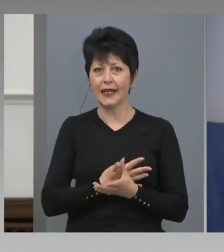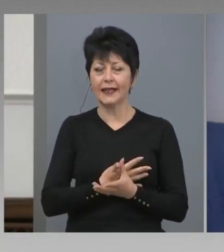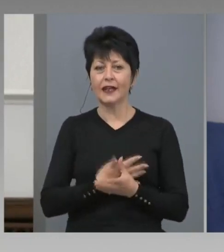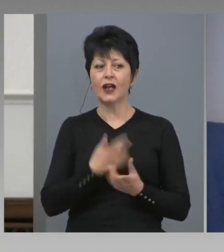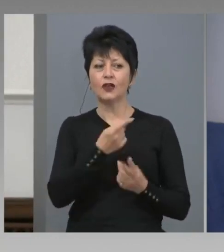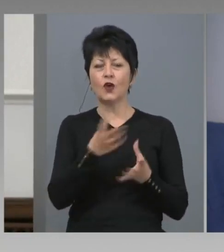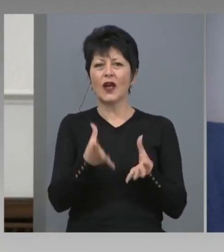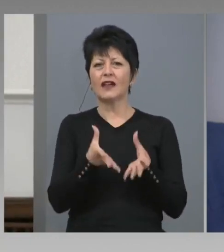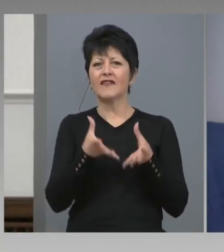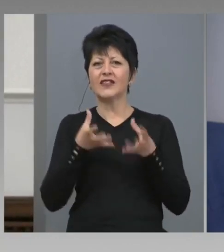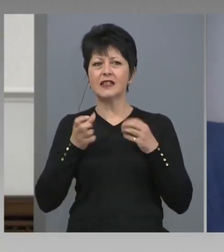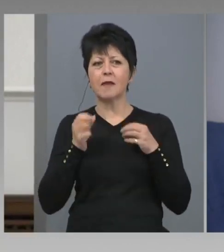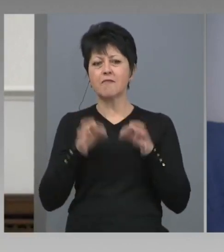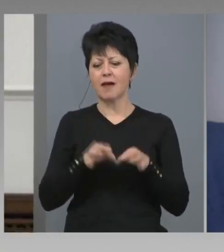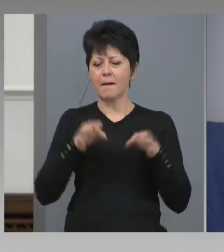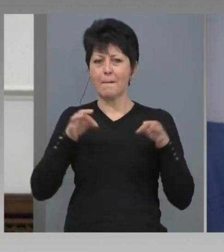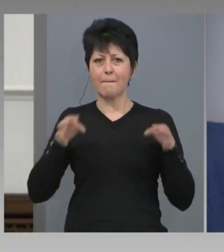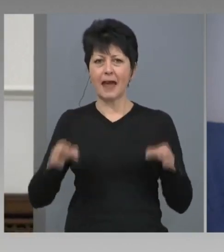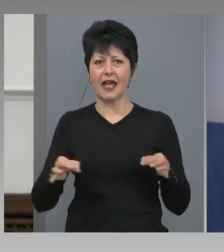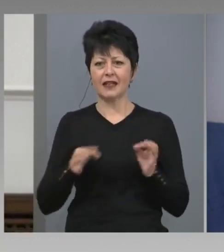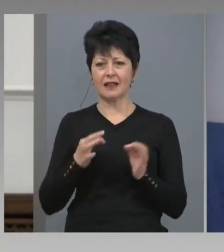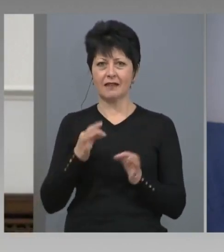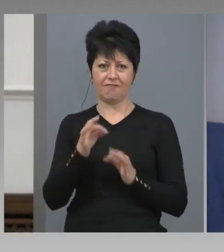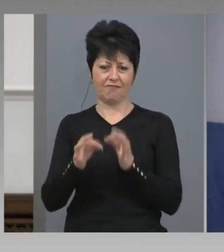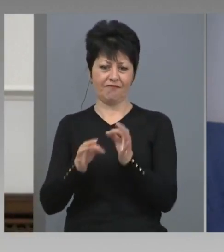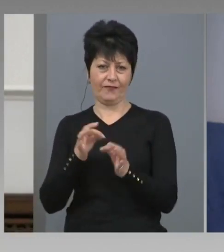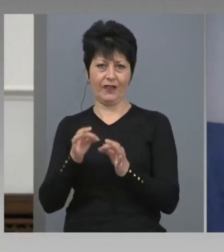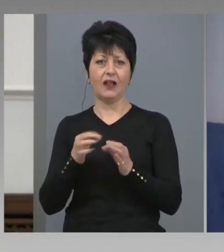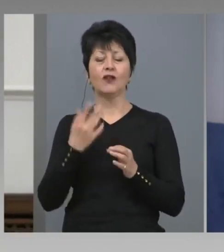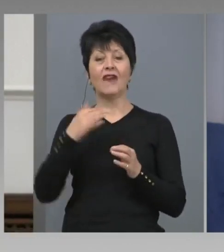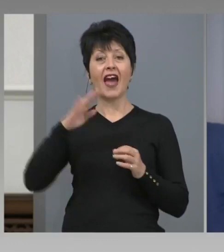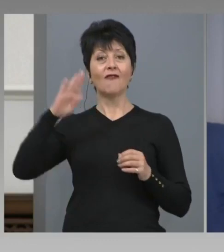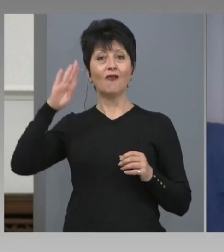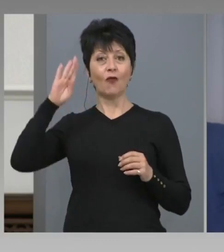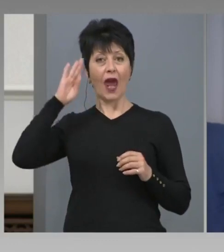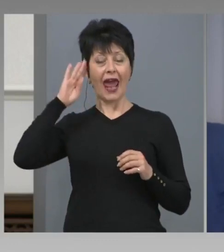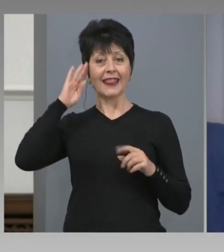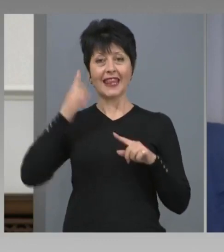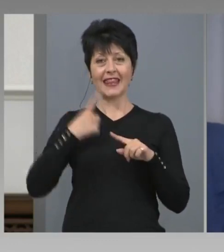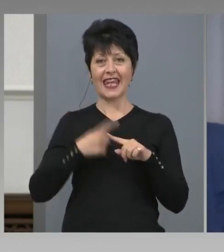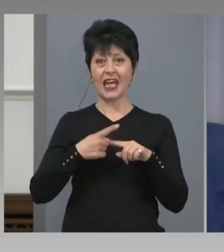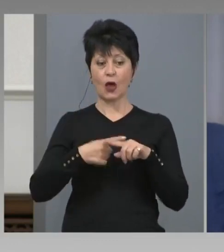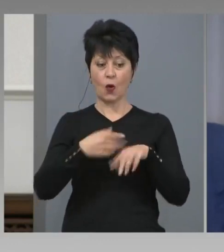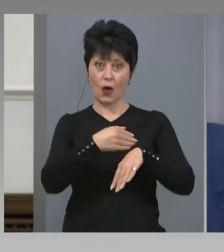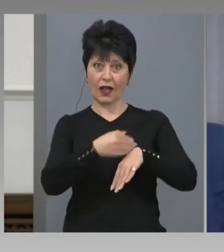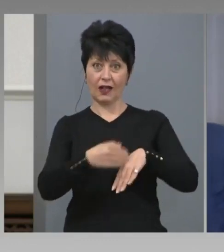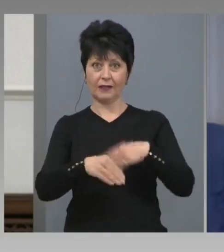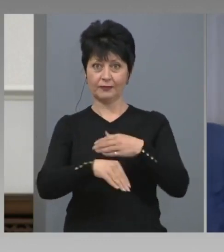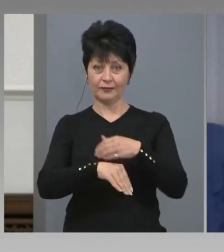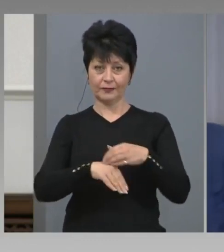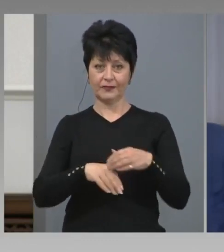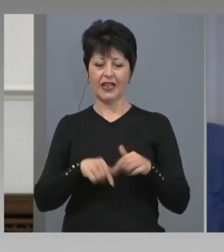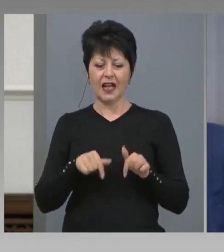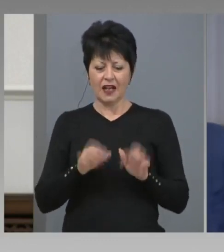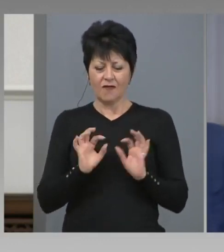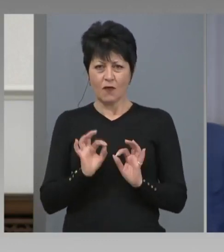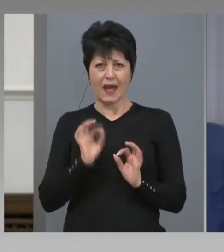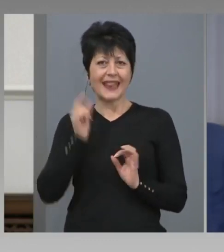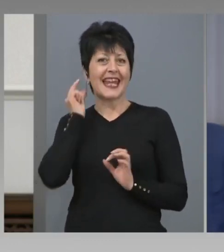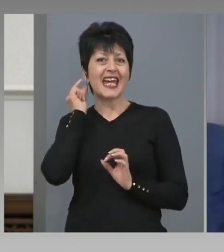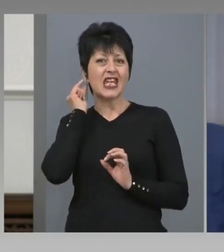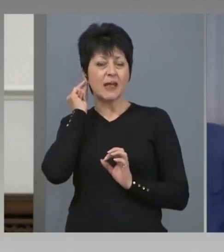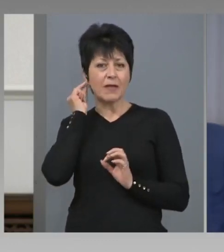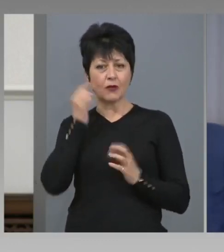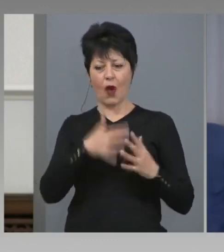мерки. Той е военен хирург. Той е военен хирург. И в момента името на